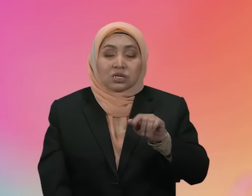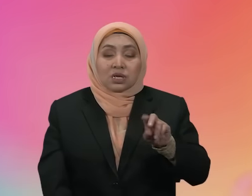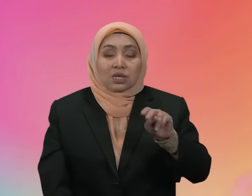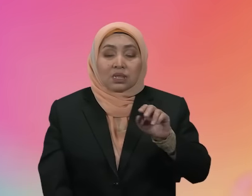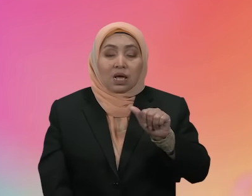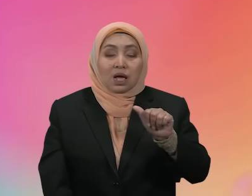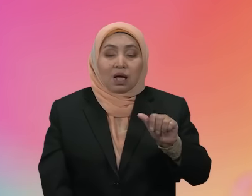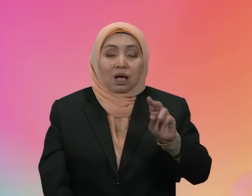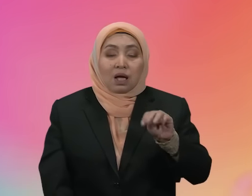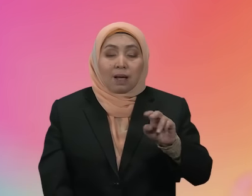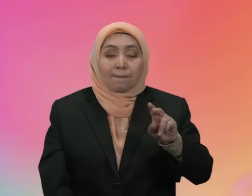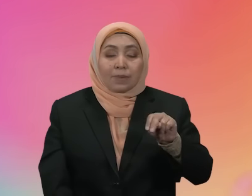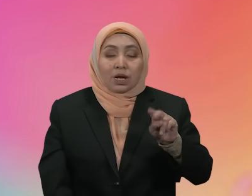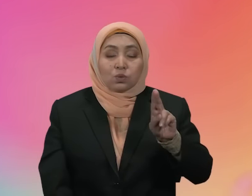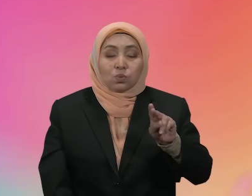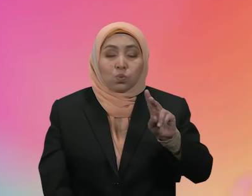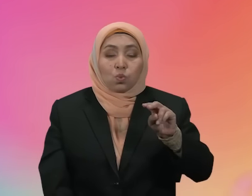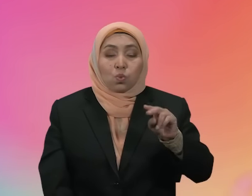الذين آمنوا